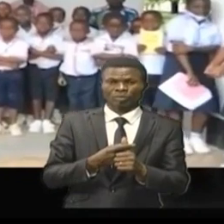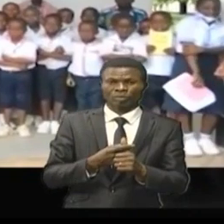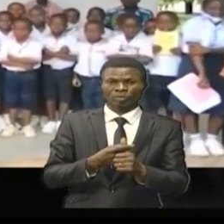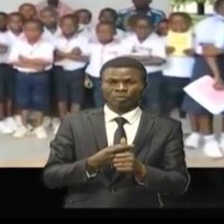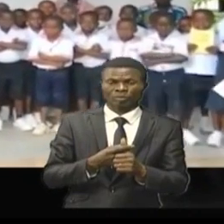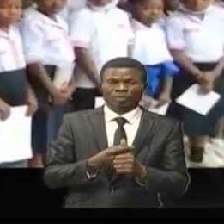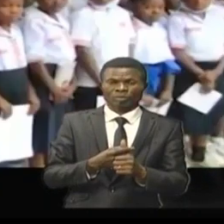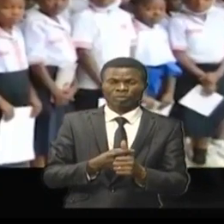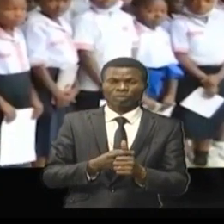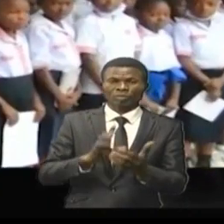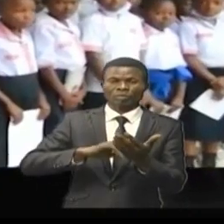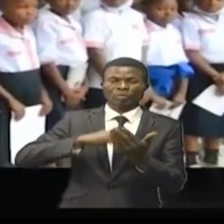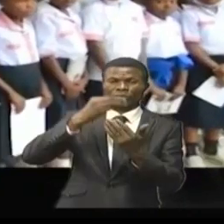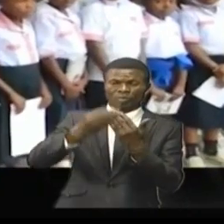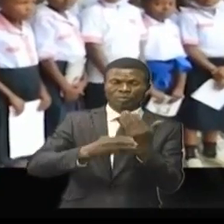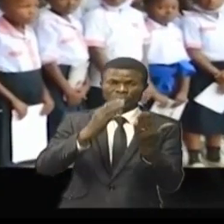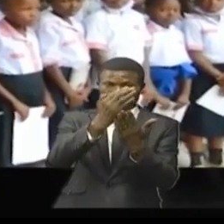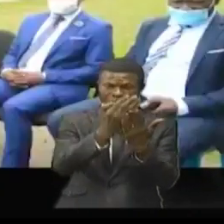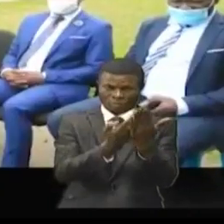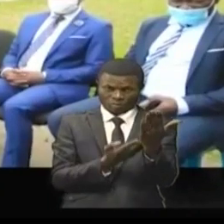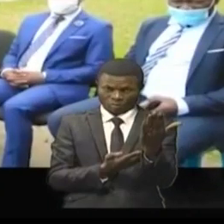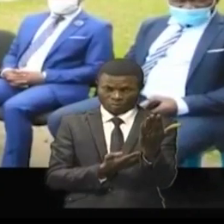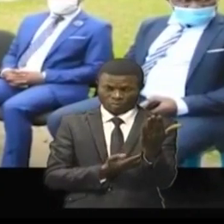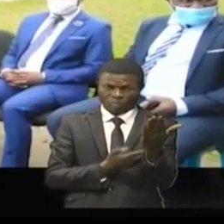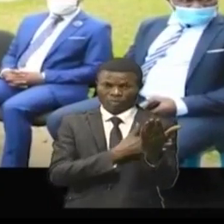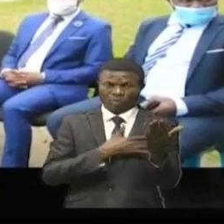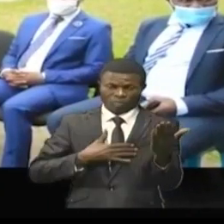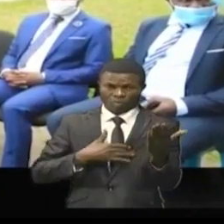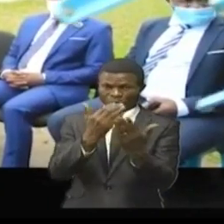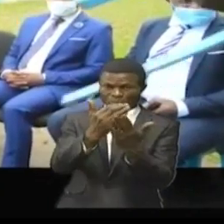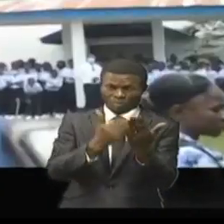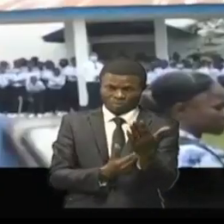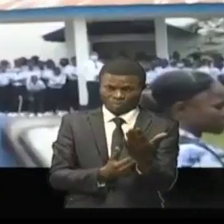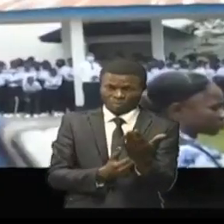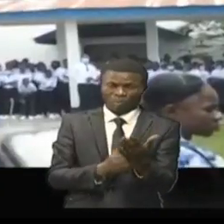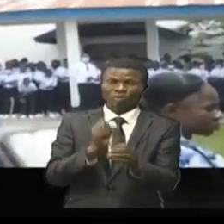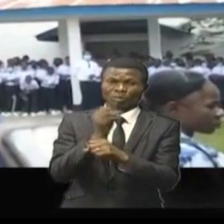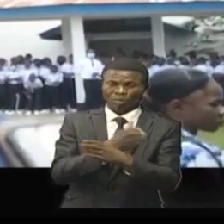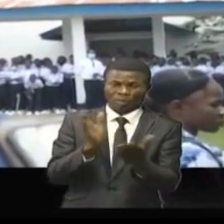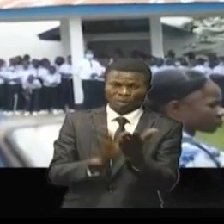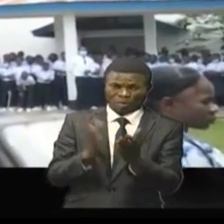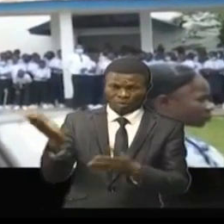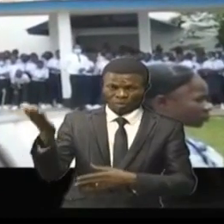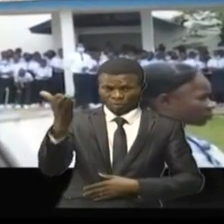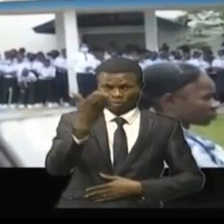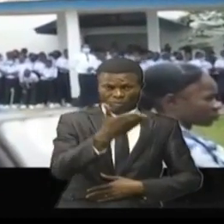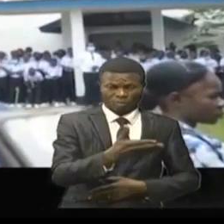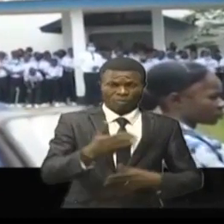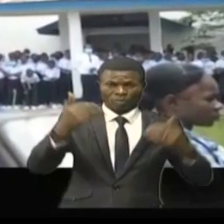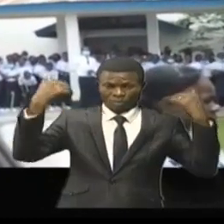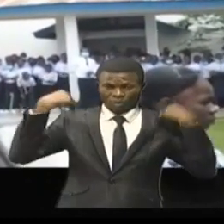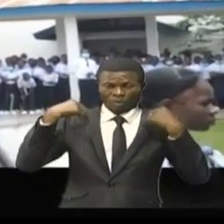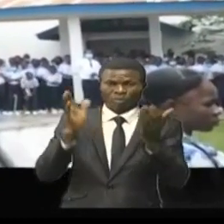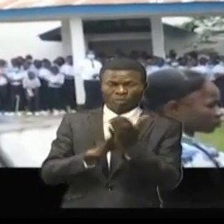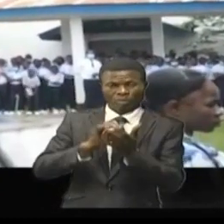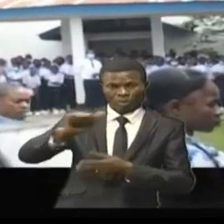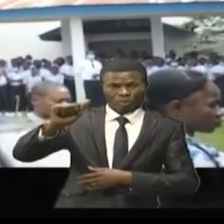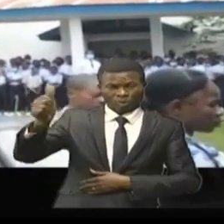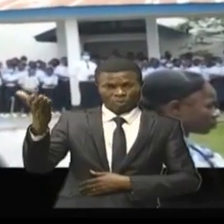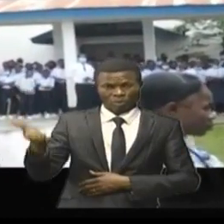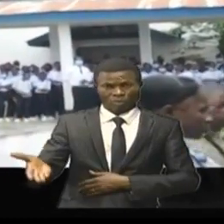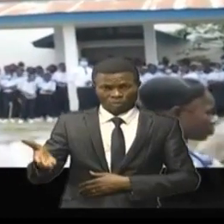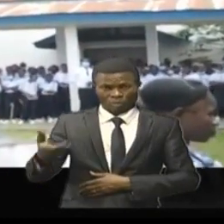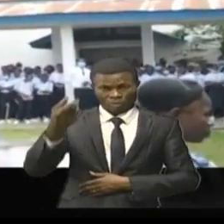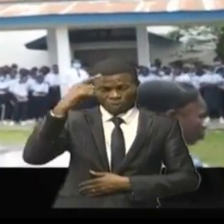les palmarès sont déjà disponibles auprès des gestionnaires des écoles. Le chef d'établissement lui-même est là parce que c'est